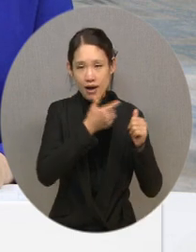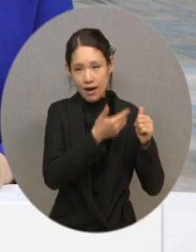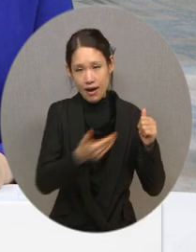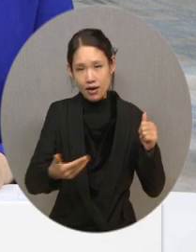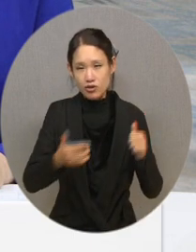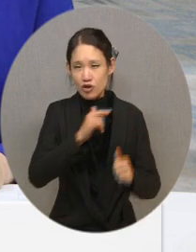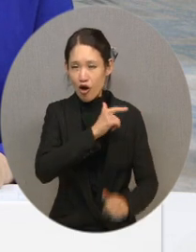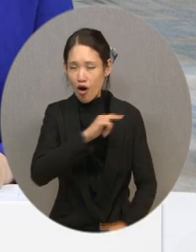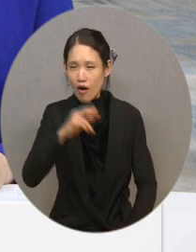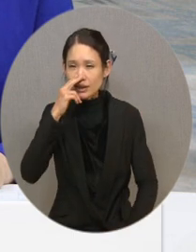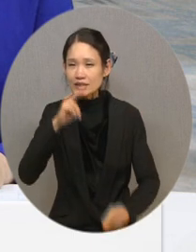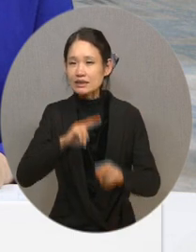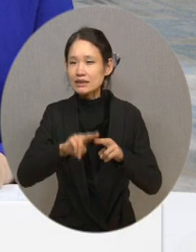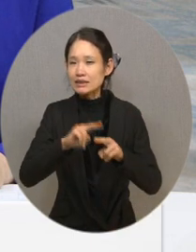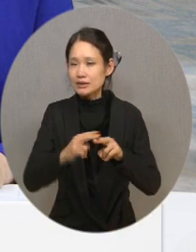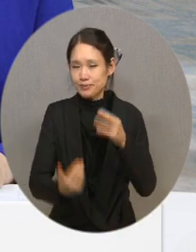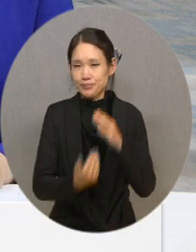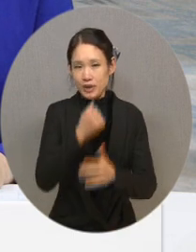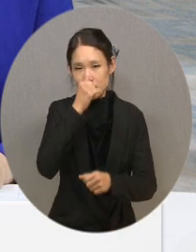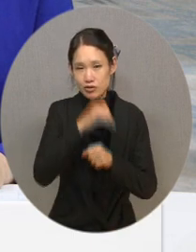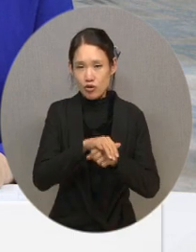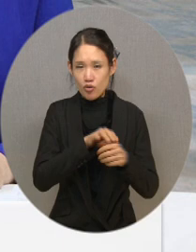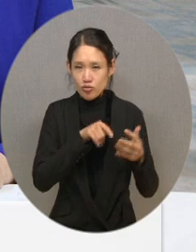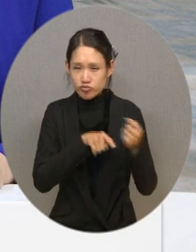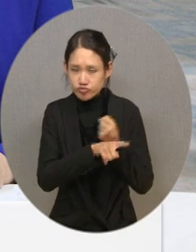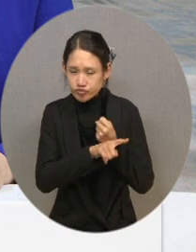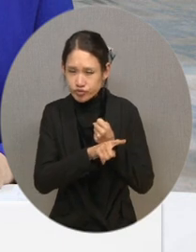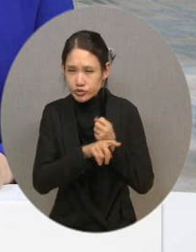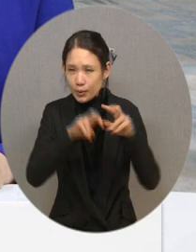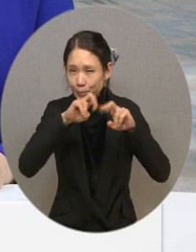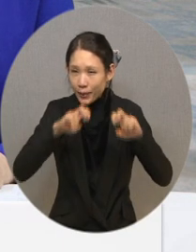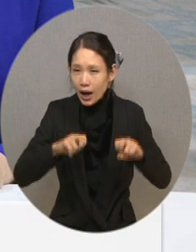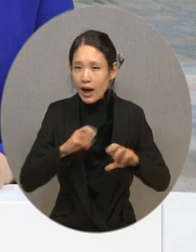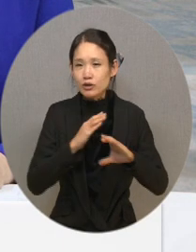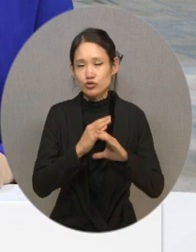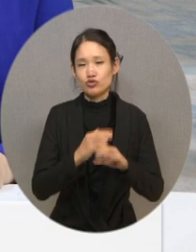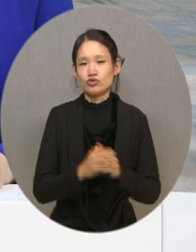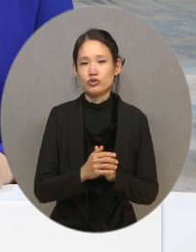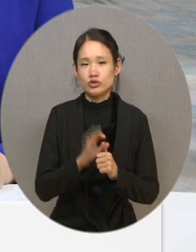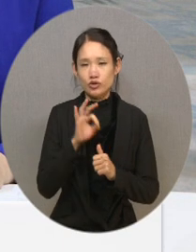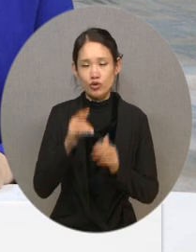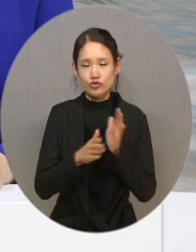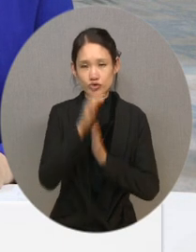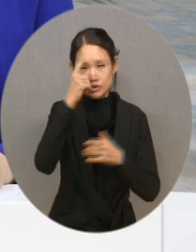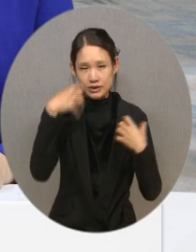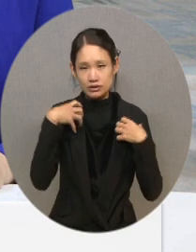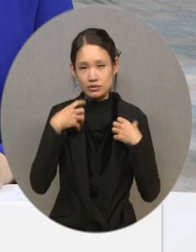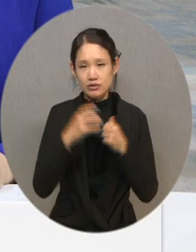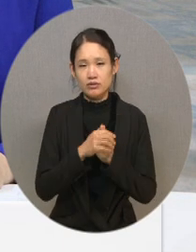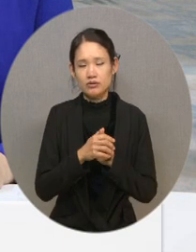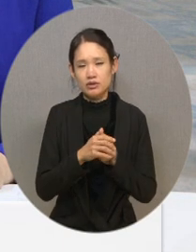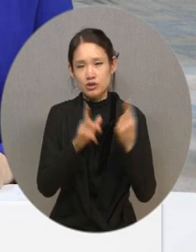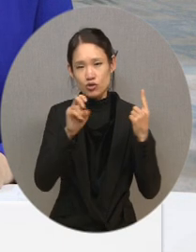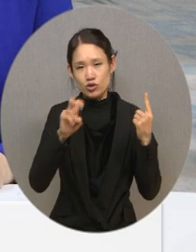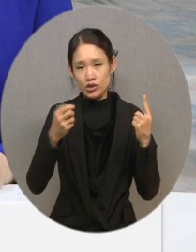기름이 유출돼 관계 당국이 원인 파악에 나섰습니다. 여수시청에 따르면 지난 29일 오후 5시